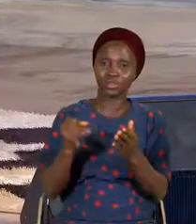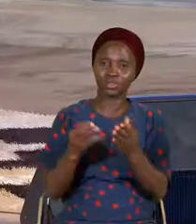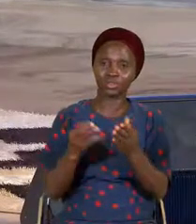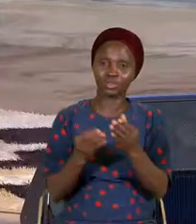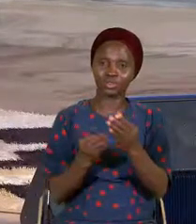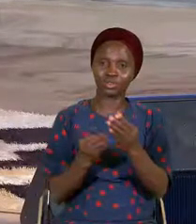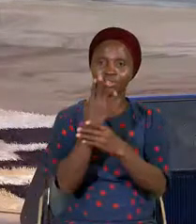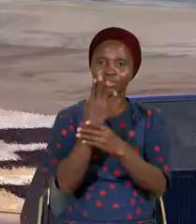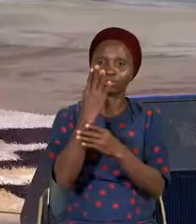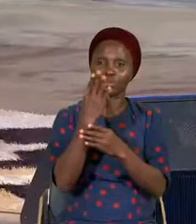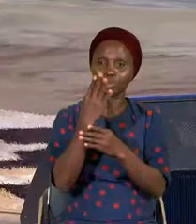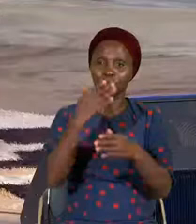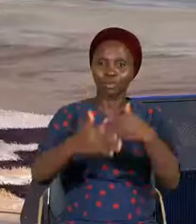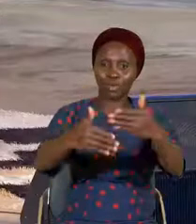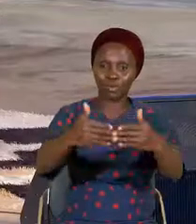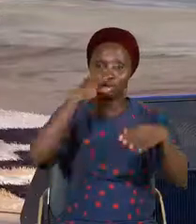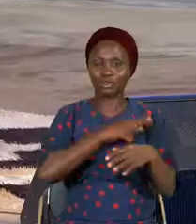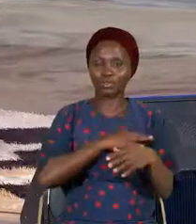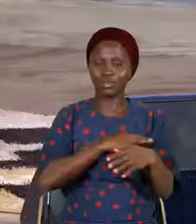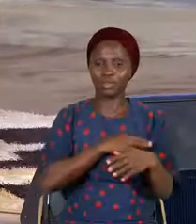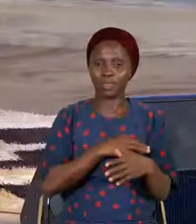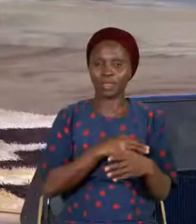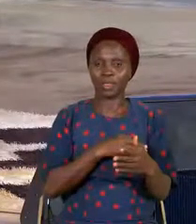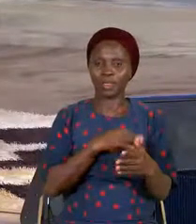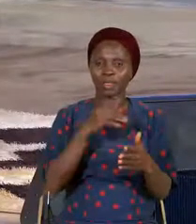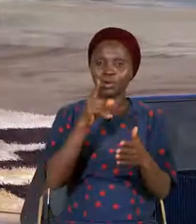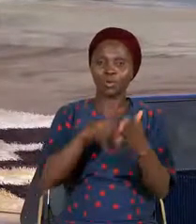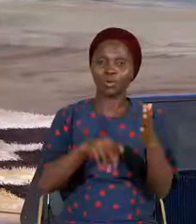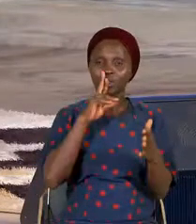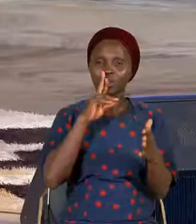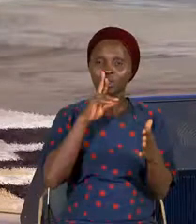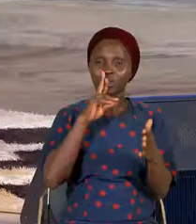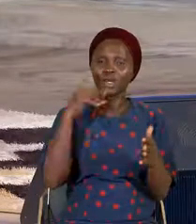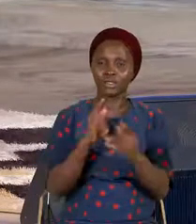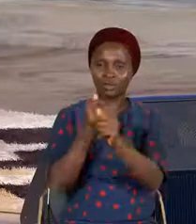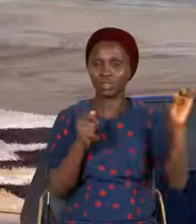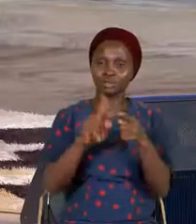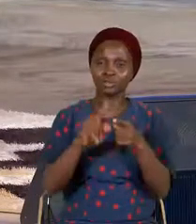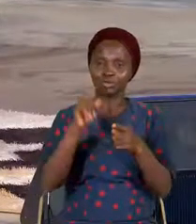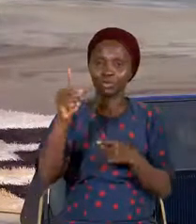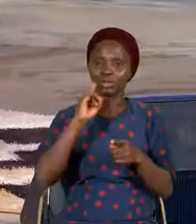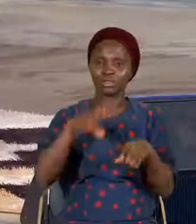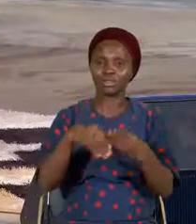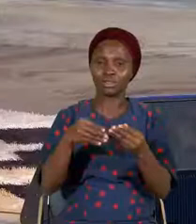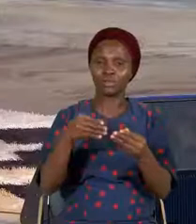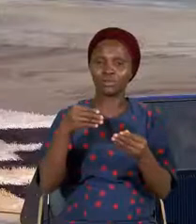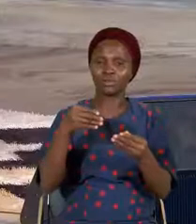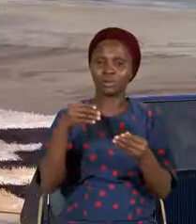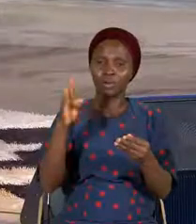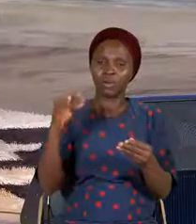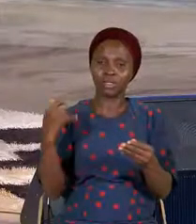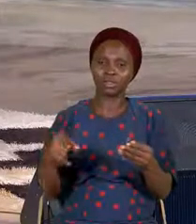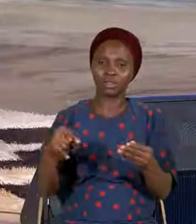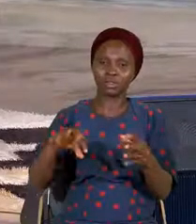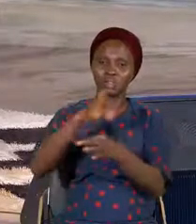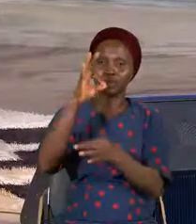et le profit. Quel est le profit alors? Verset 8. En effet, quel est ce don-là? En effet, à l'un